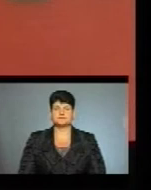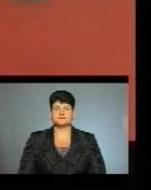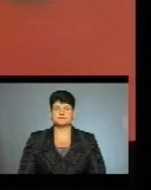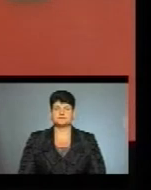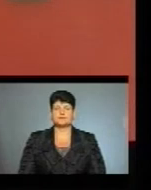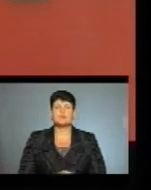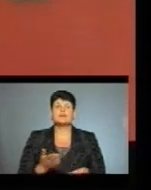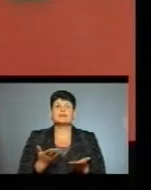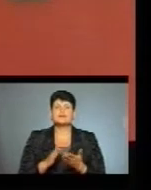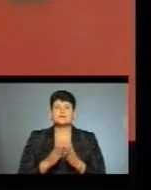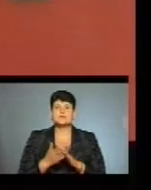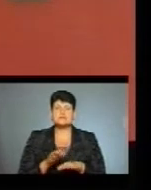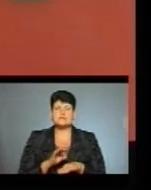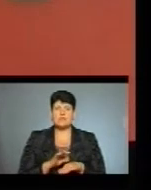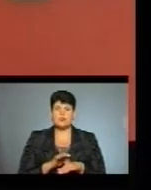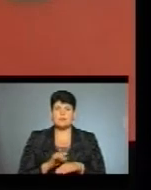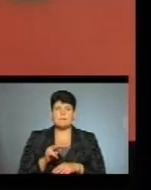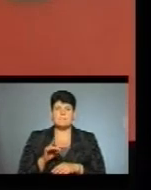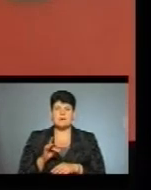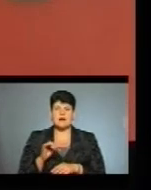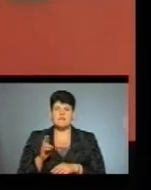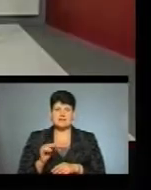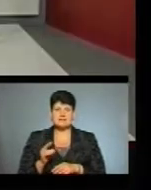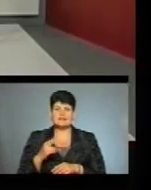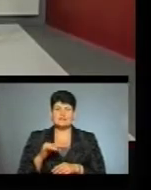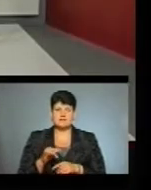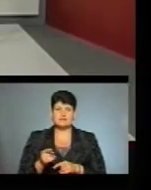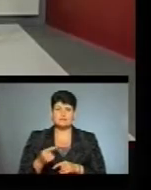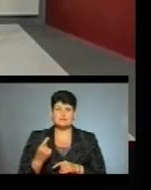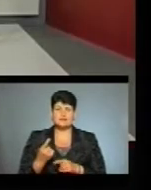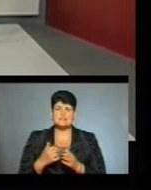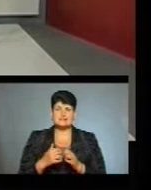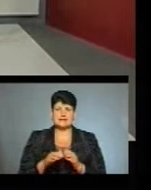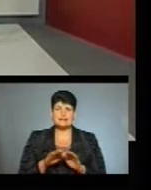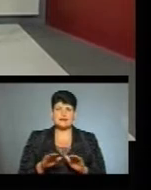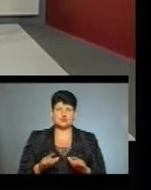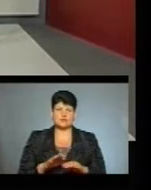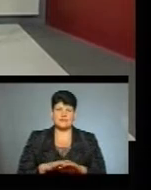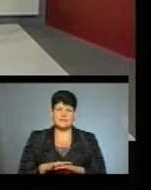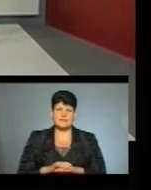Чи яка ситуація з захворюванням на правець та дифтерію саме на Тернопільщині серед дитячого населення?